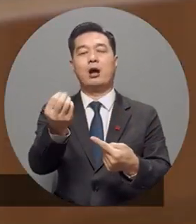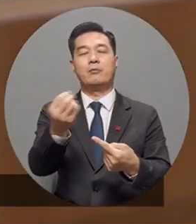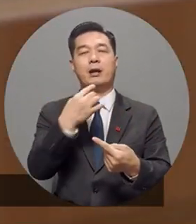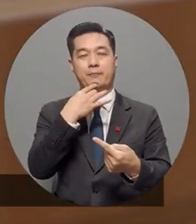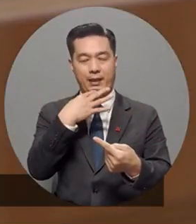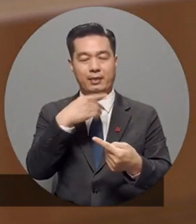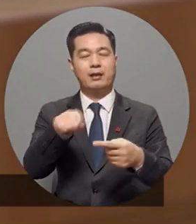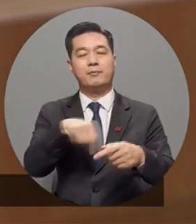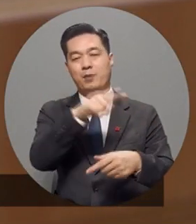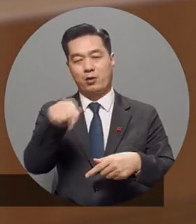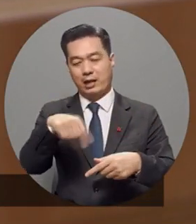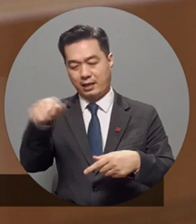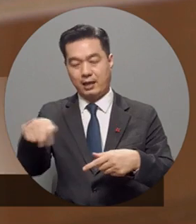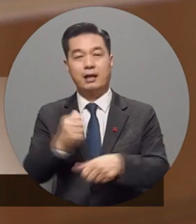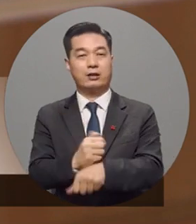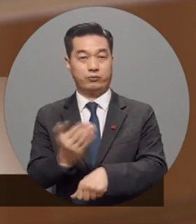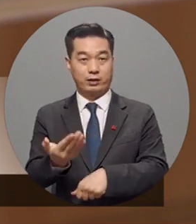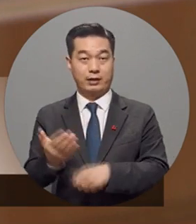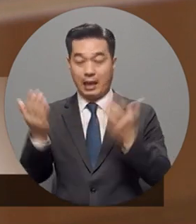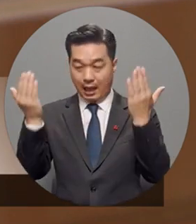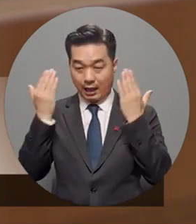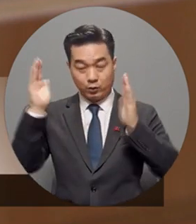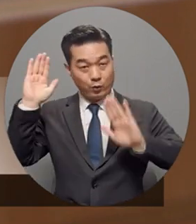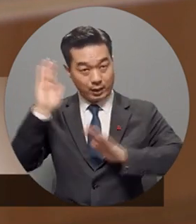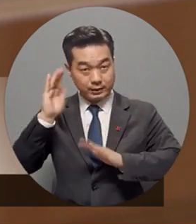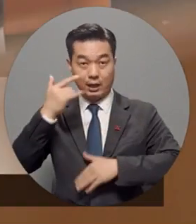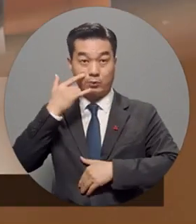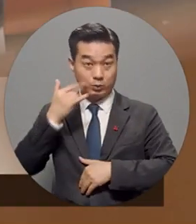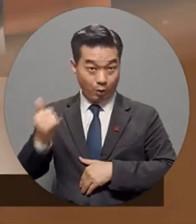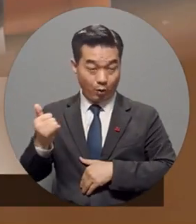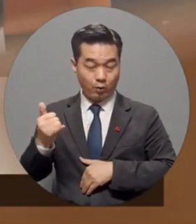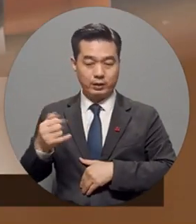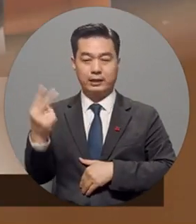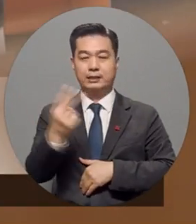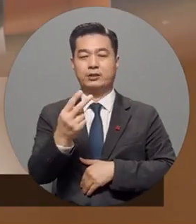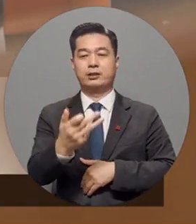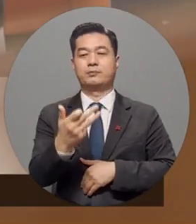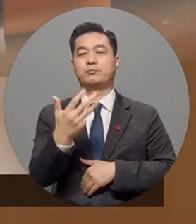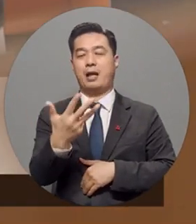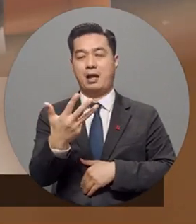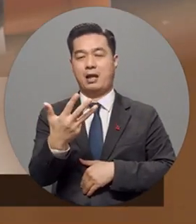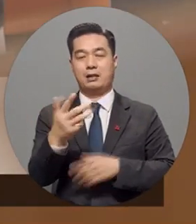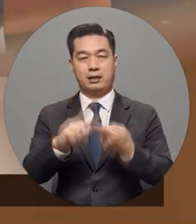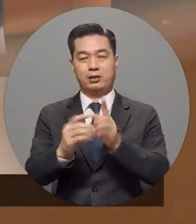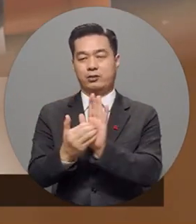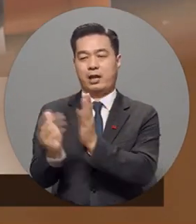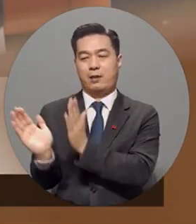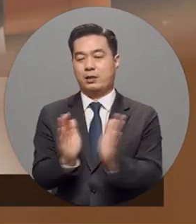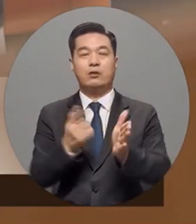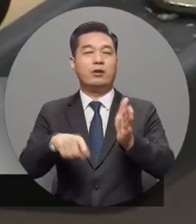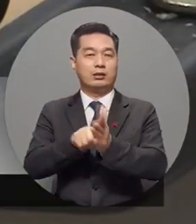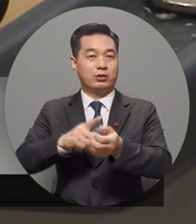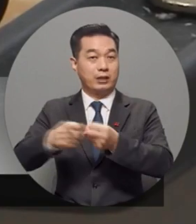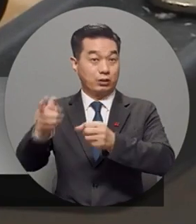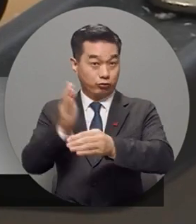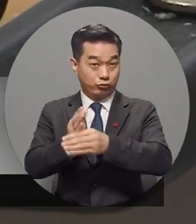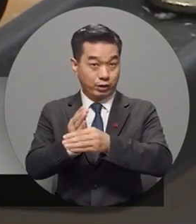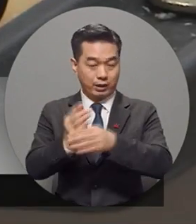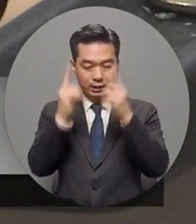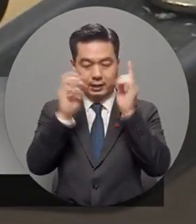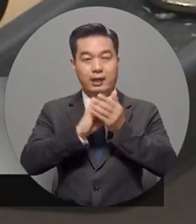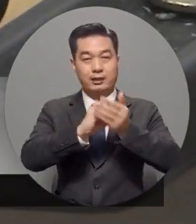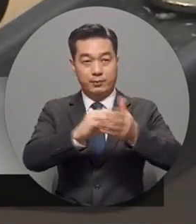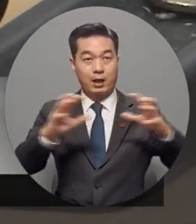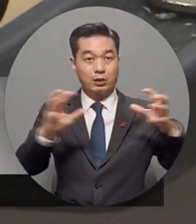확정했습니다. 교육부는 학교와 학생, 학부모가 2028 대입 개편안에 대비할 수 있도록 내년 중 수능 통합 과목